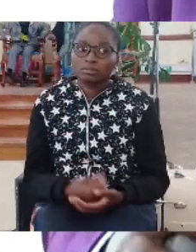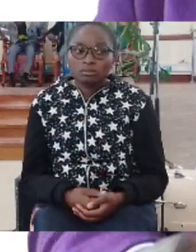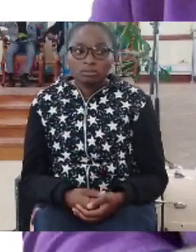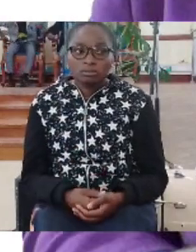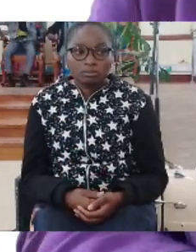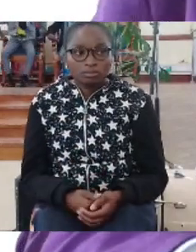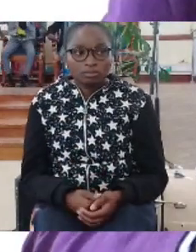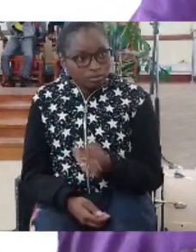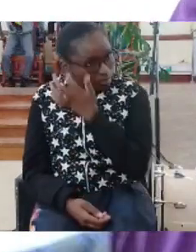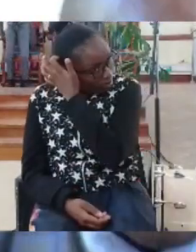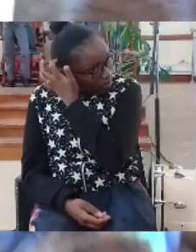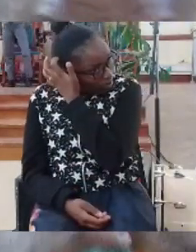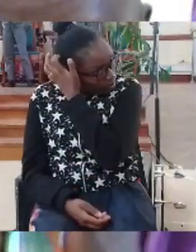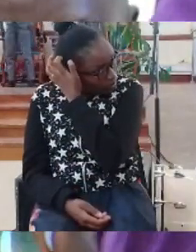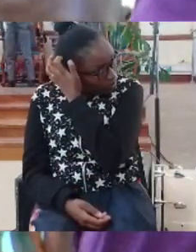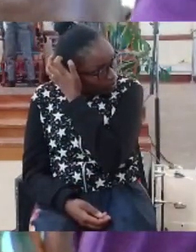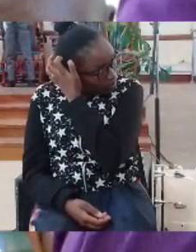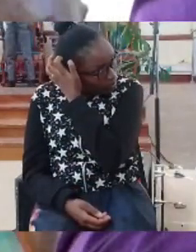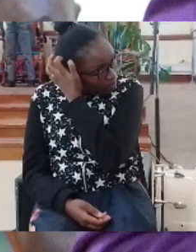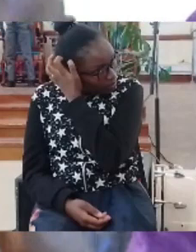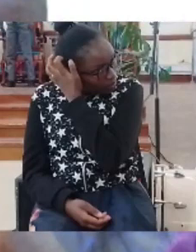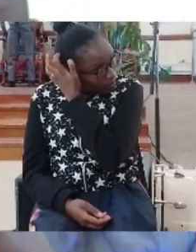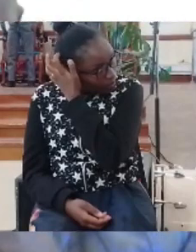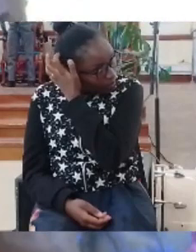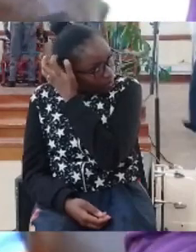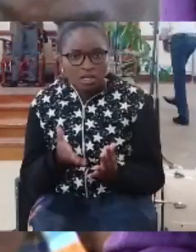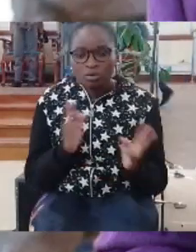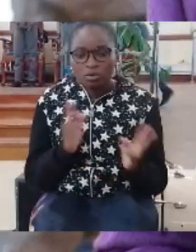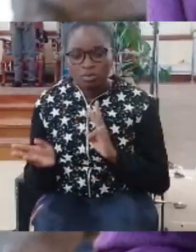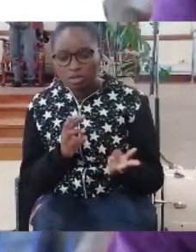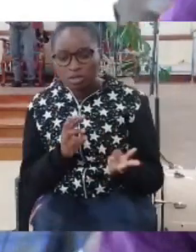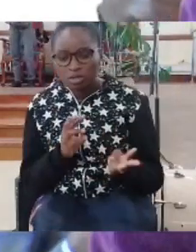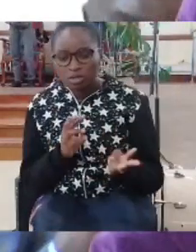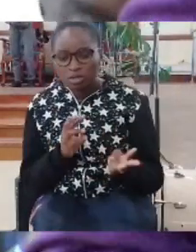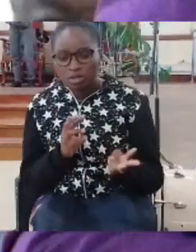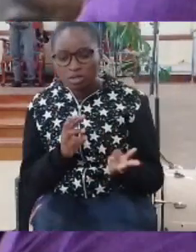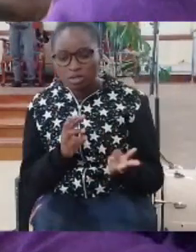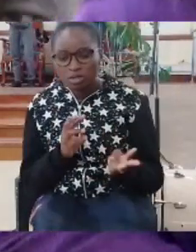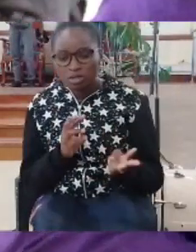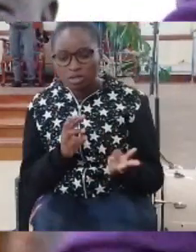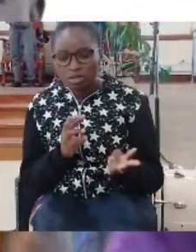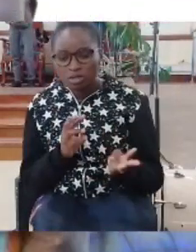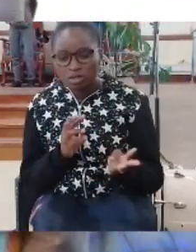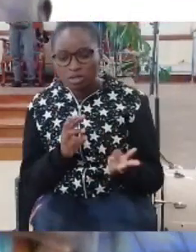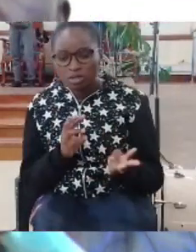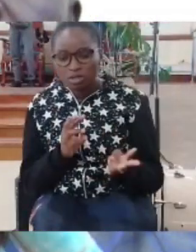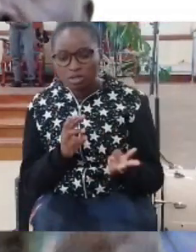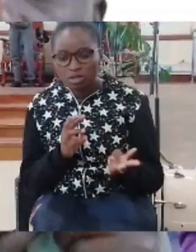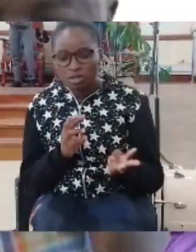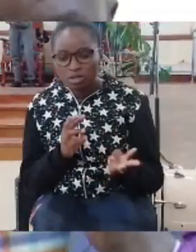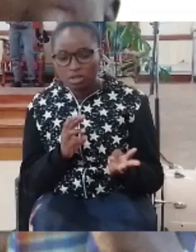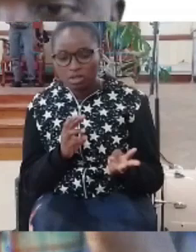ineka maria mothe ya kikolo kigerera. Gatagata ineka kehuo kaniogeke ya Tiberia. Gatagata ineka lohu uholo